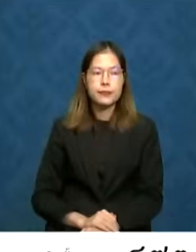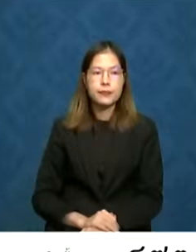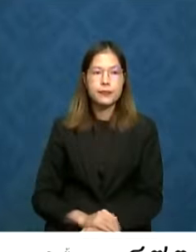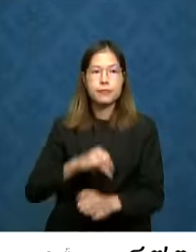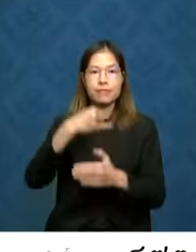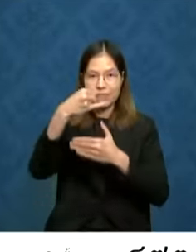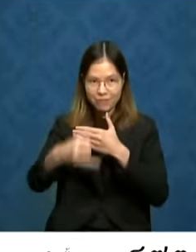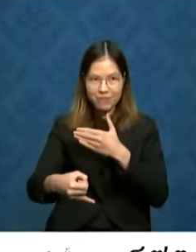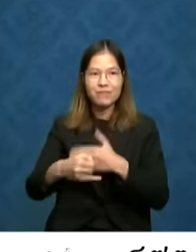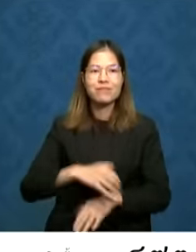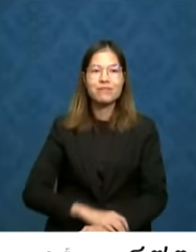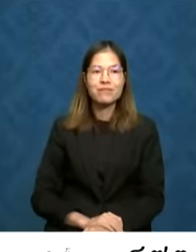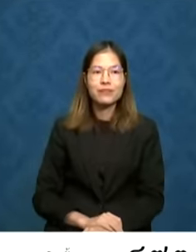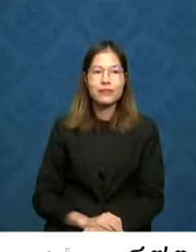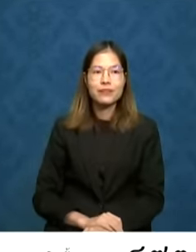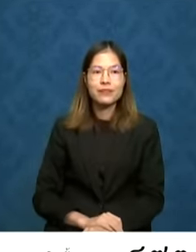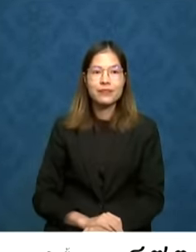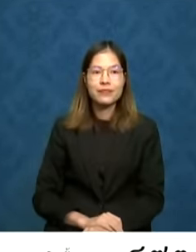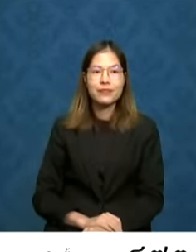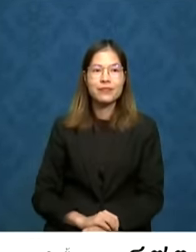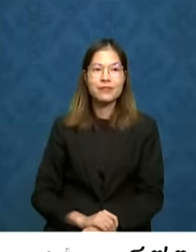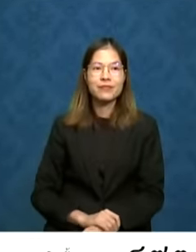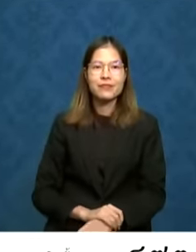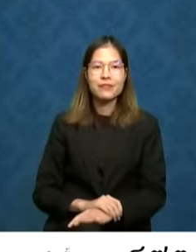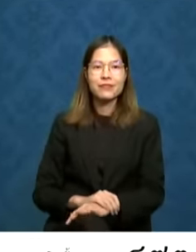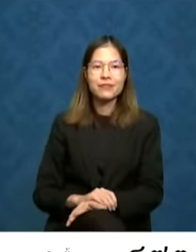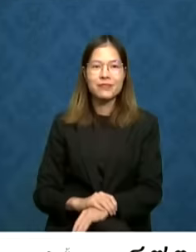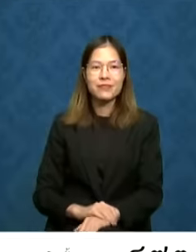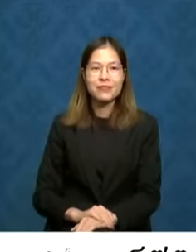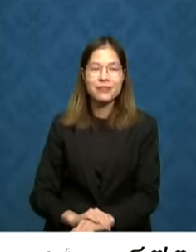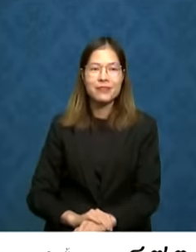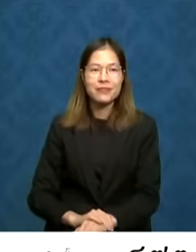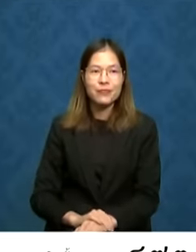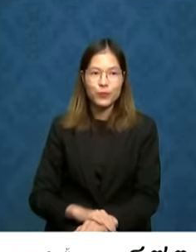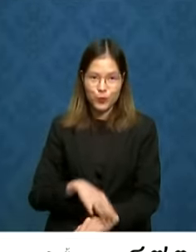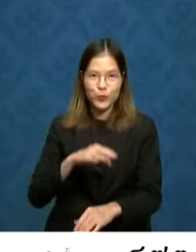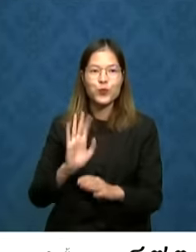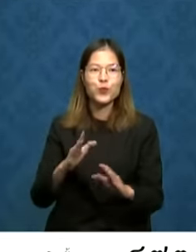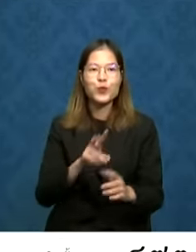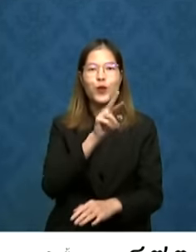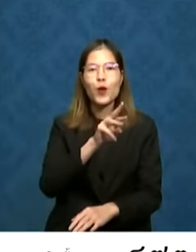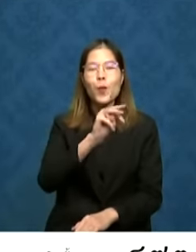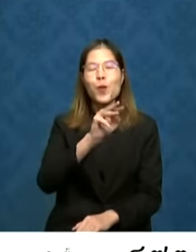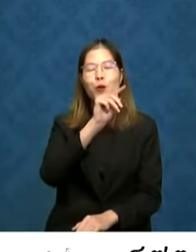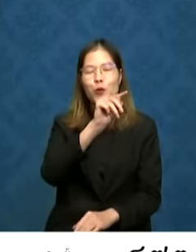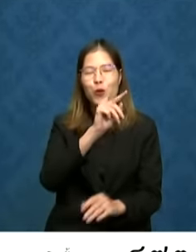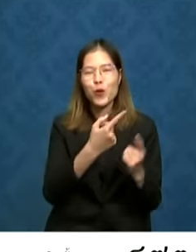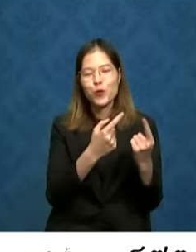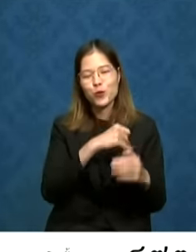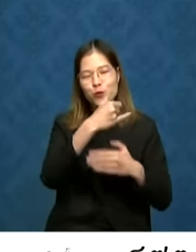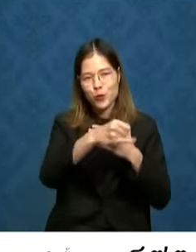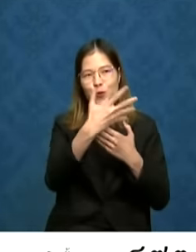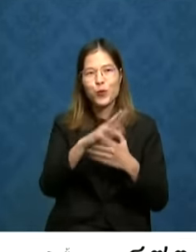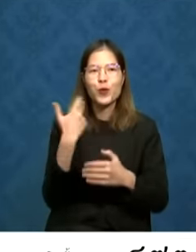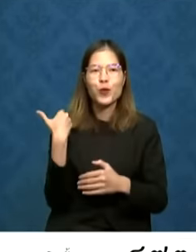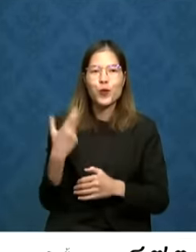จบแล้วครับ ท่รกษณะครั จบแลวครัท่ประทานวินชัยว่อะไรครับท่าน ท่รบมุต reinforceก็ตอบคำถามของไมท่วิจารย์ผมในครั